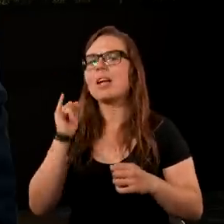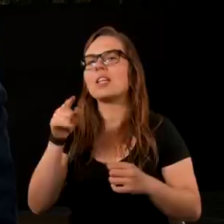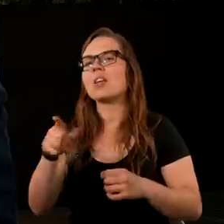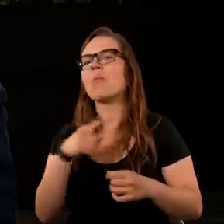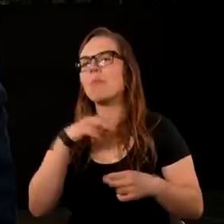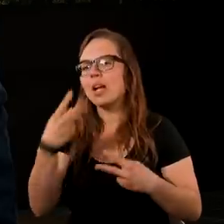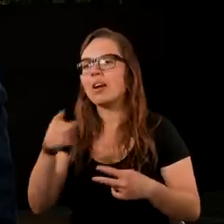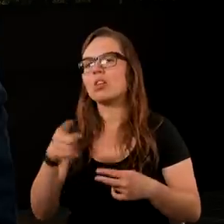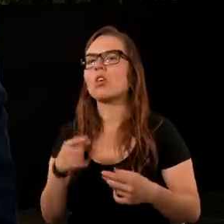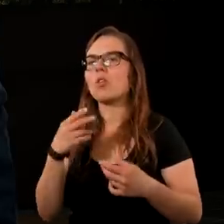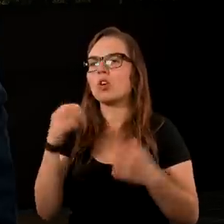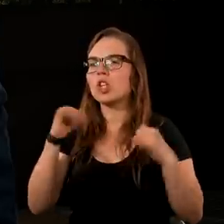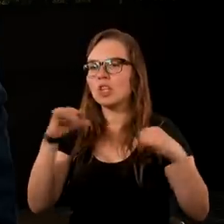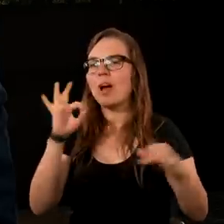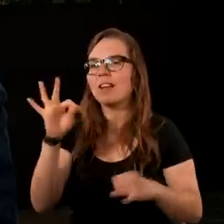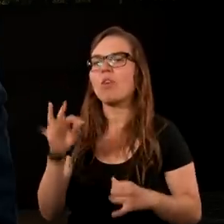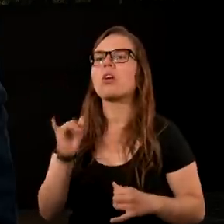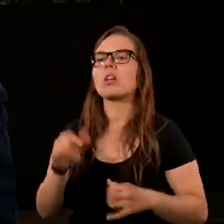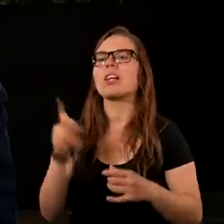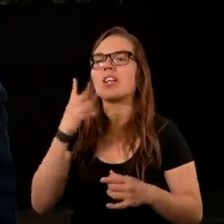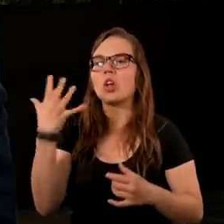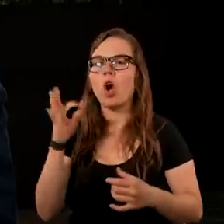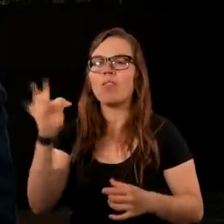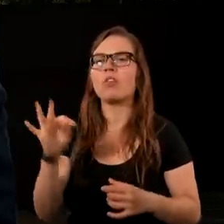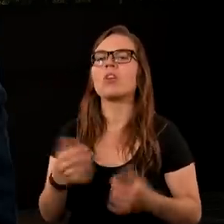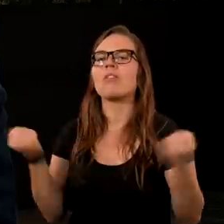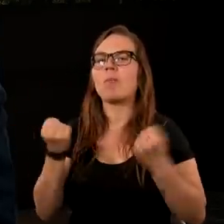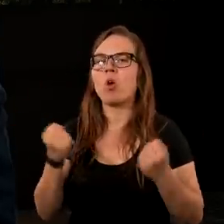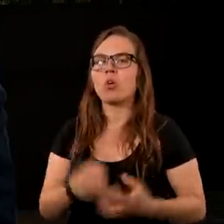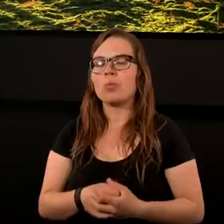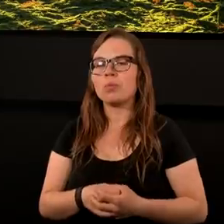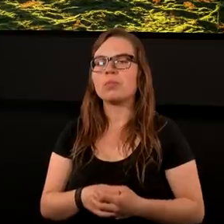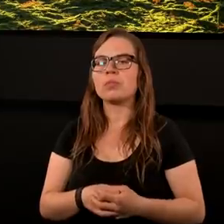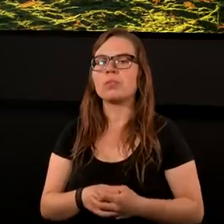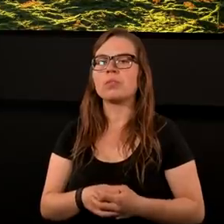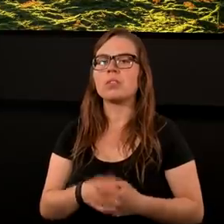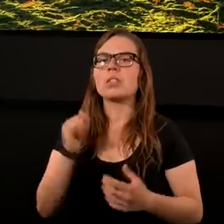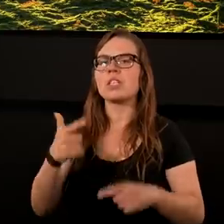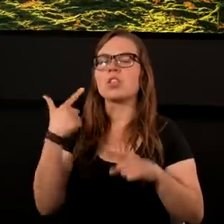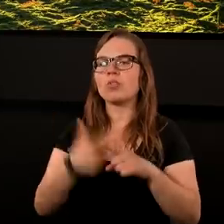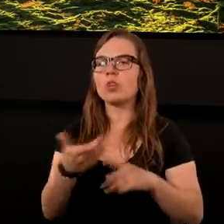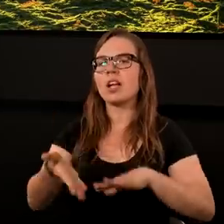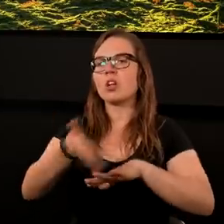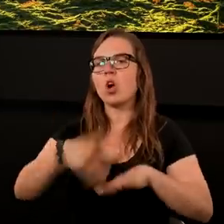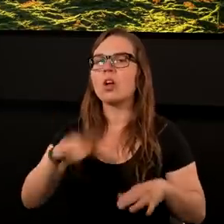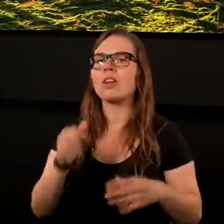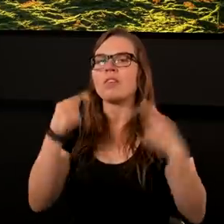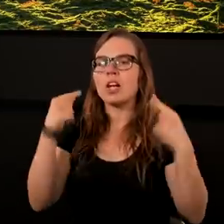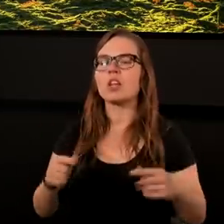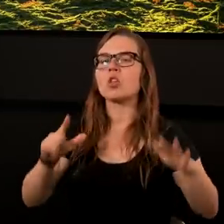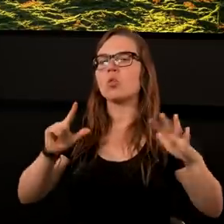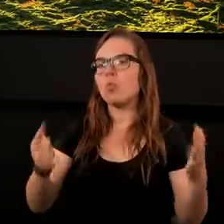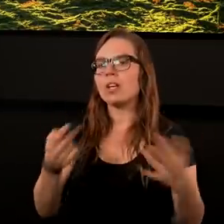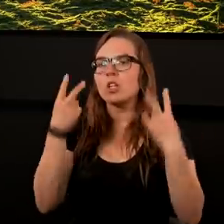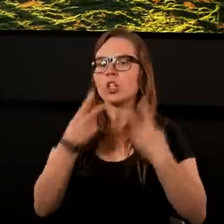przekazał mu smok siłę swoją i tron swój i wielką moc. Tak. W XX rozdziale i wierszu